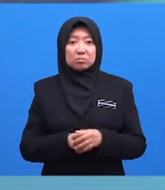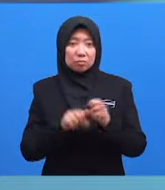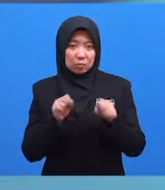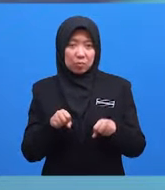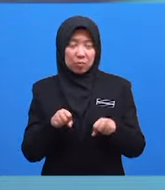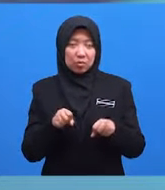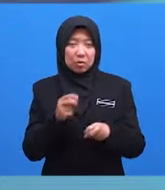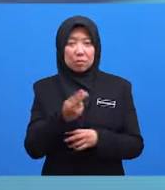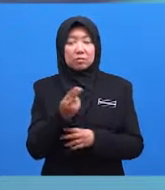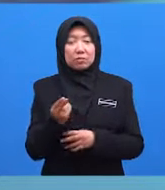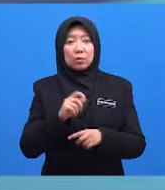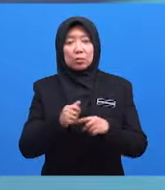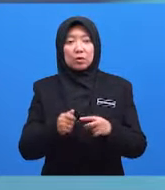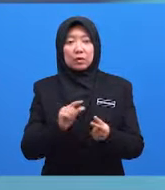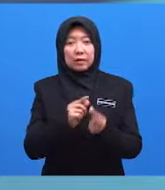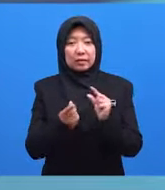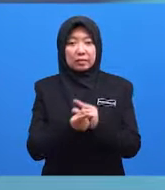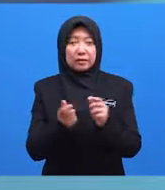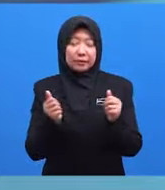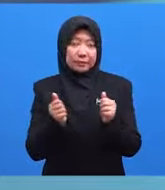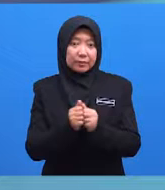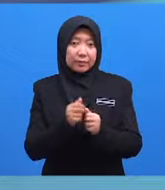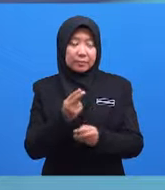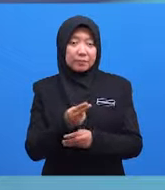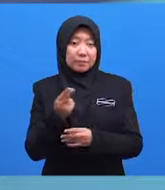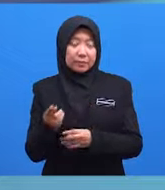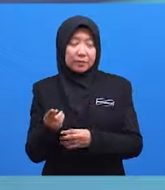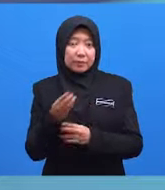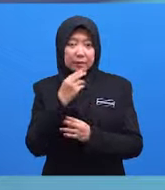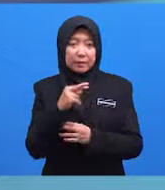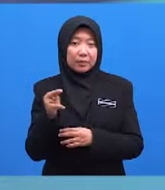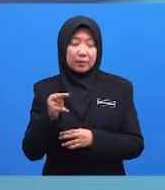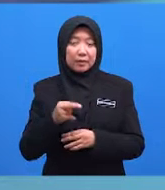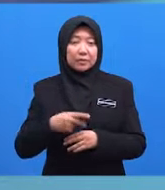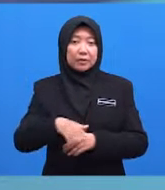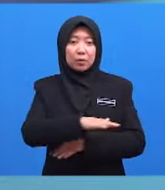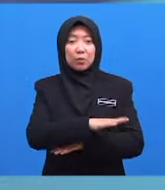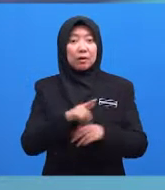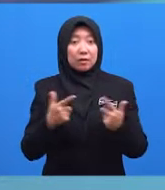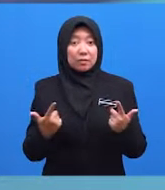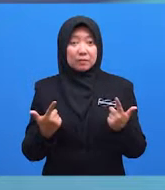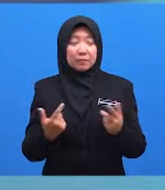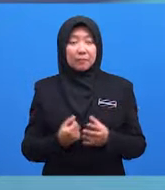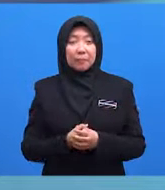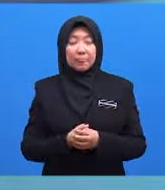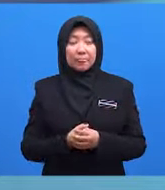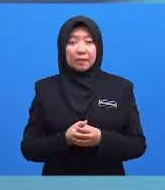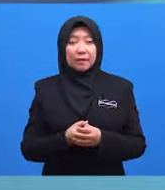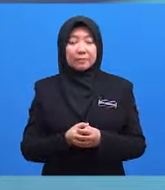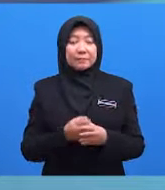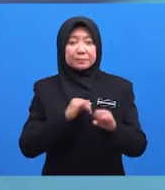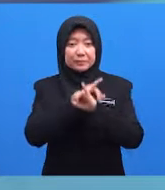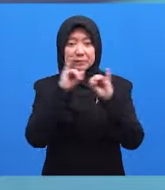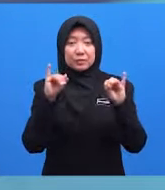Bolehkah bahan udang digantikan dengan bahan seafood yang lain? Beri huraian